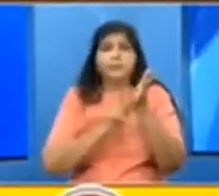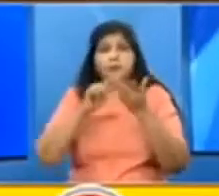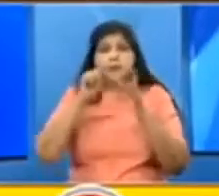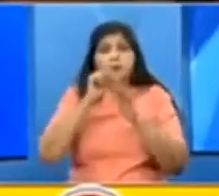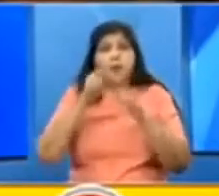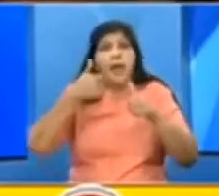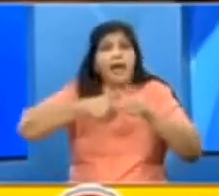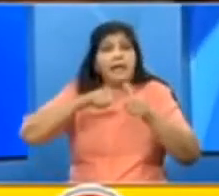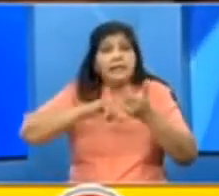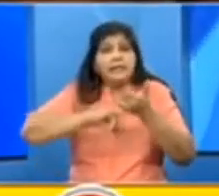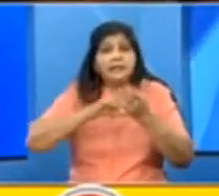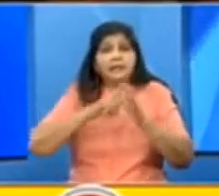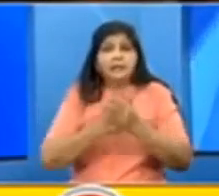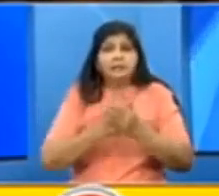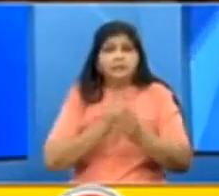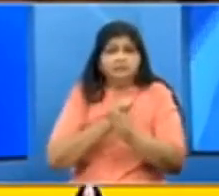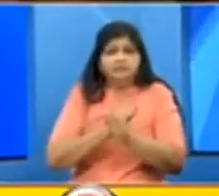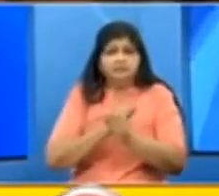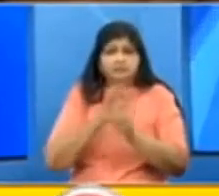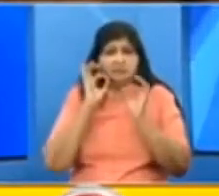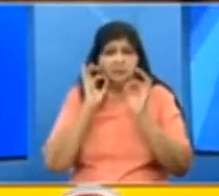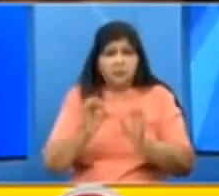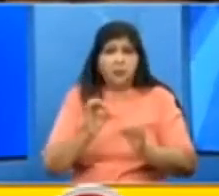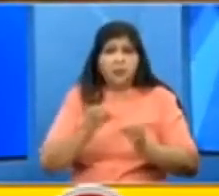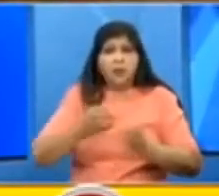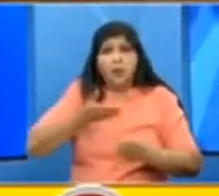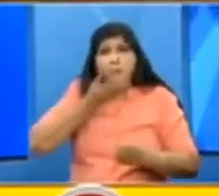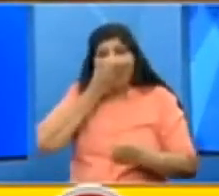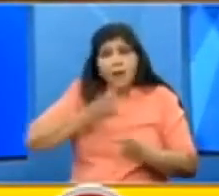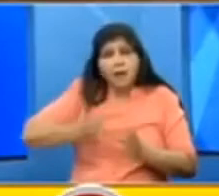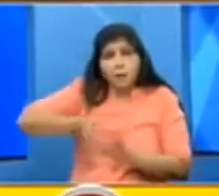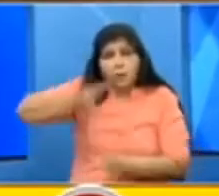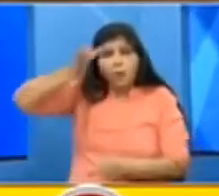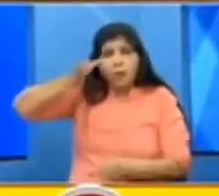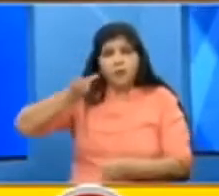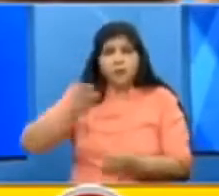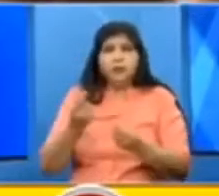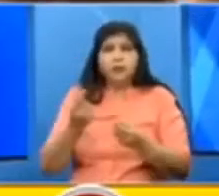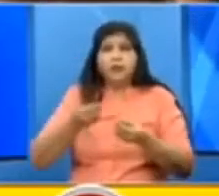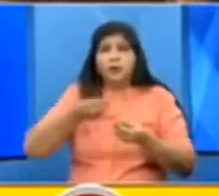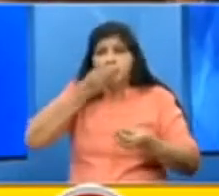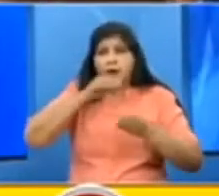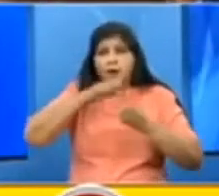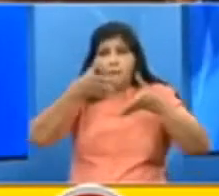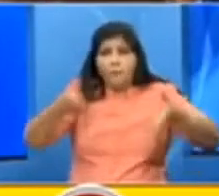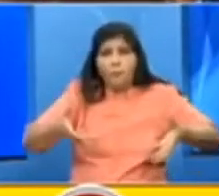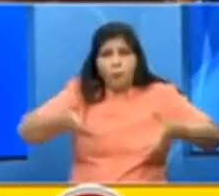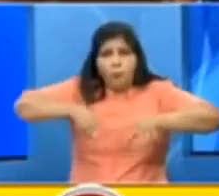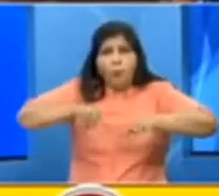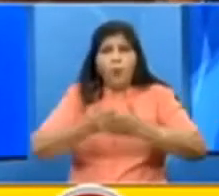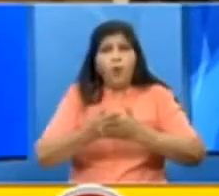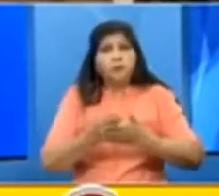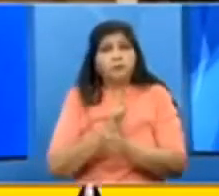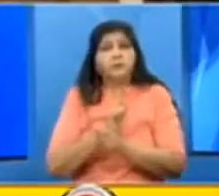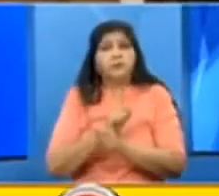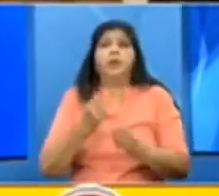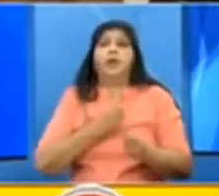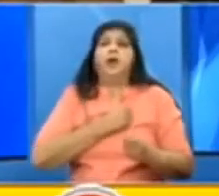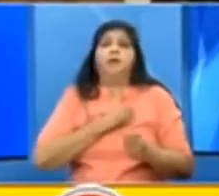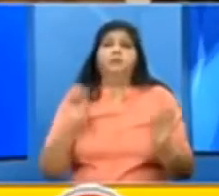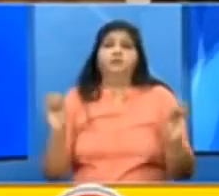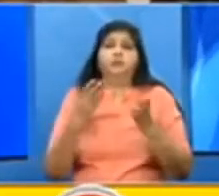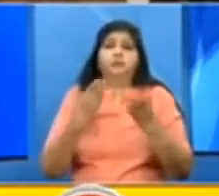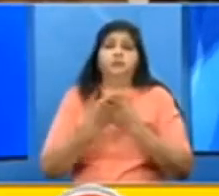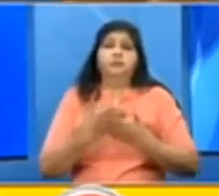कारीगरों ने हाई क्वालिटी की पानी की बोतल और टिफिन बॉक्स बनाना शुरू किया है बाम्बू से। आप